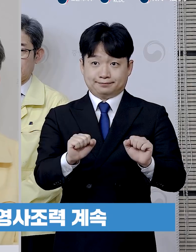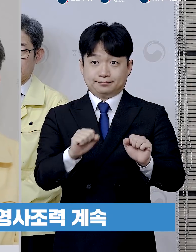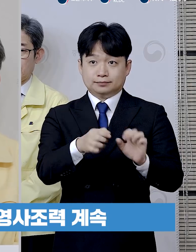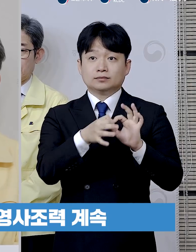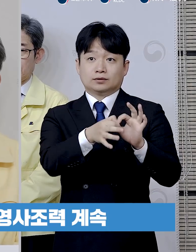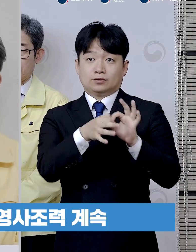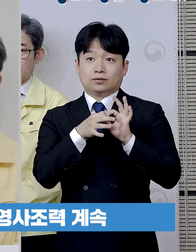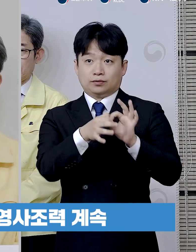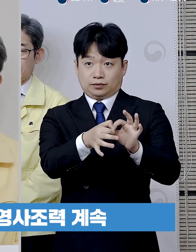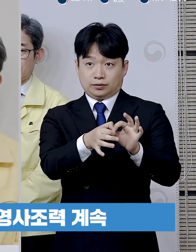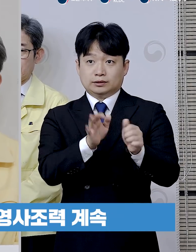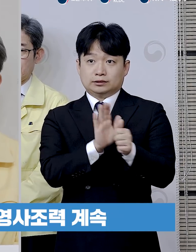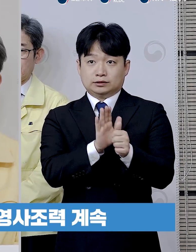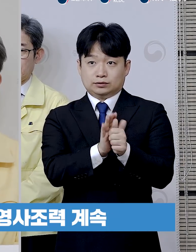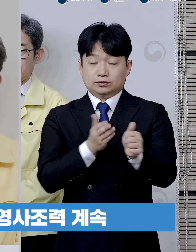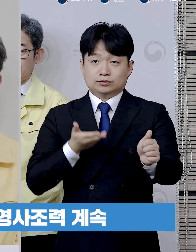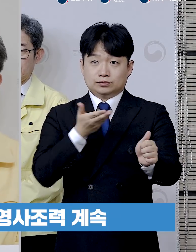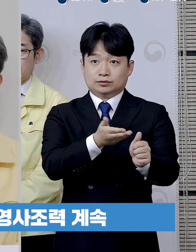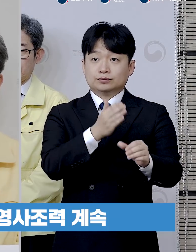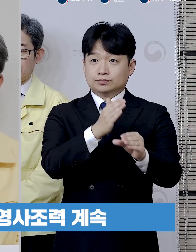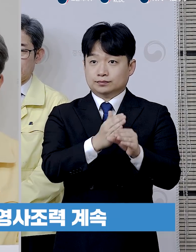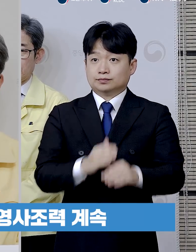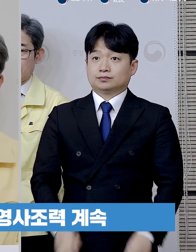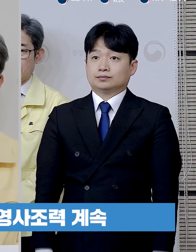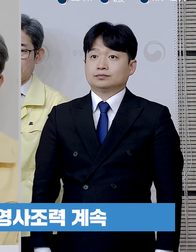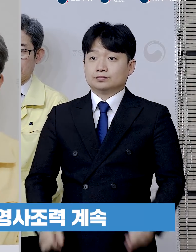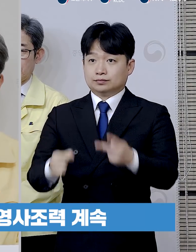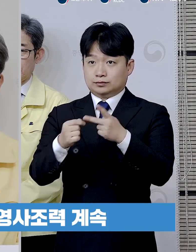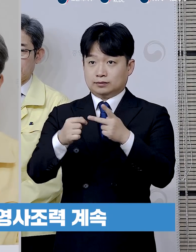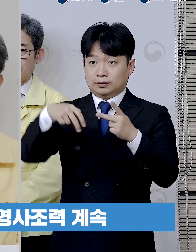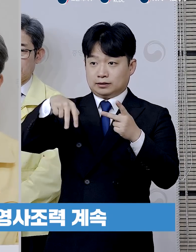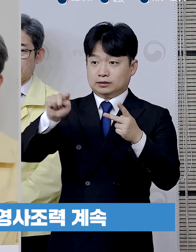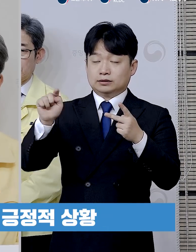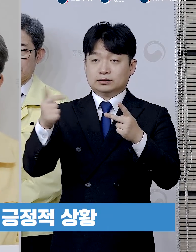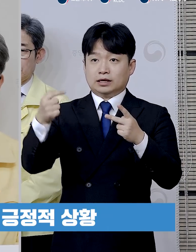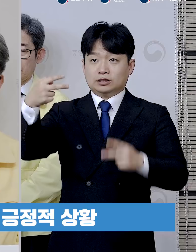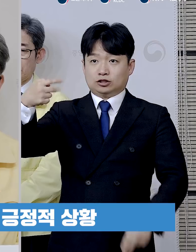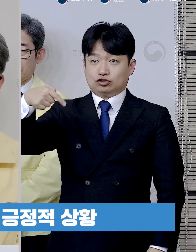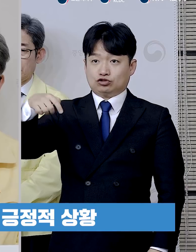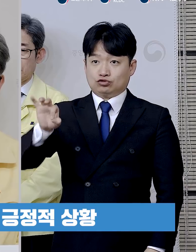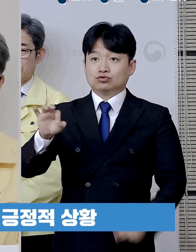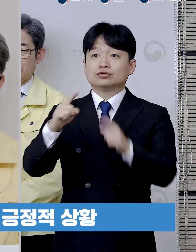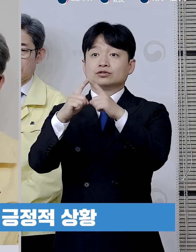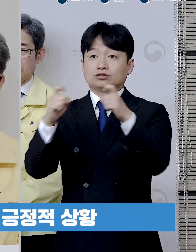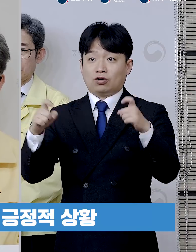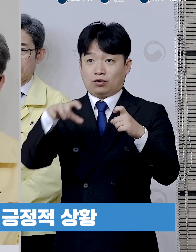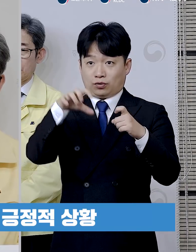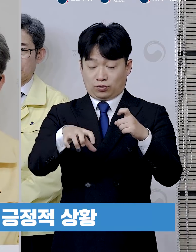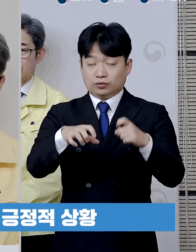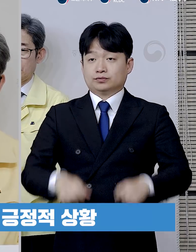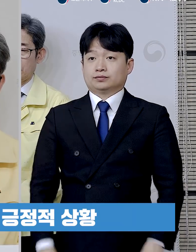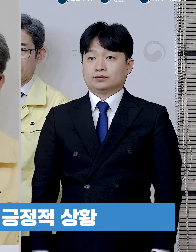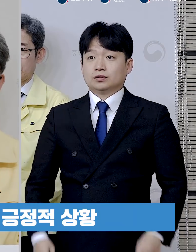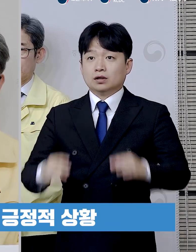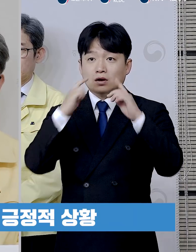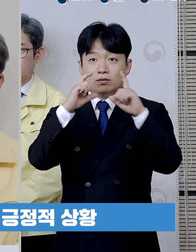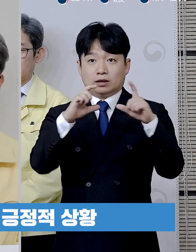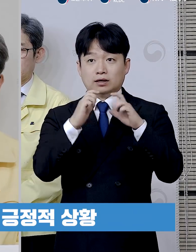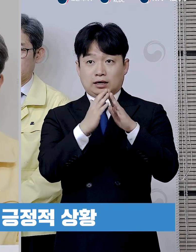의사분이 계셔서 그분을 통해서 지원토록 이렇게 강구 중에 있습니다. 두 번째 산동성에